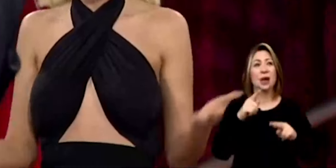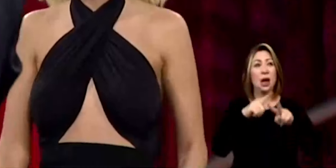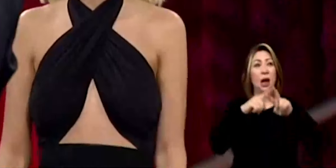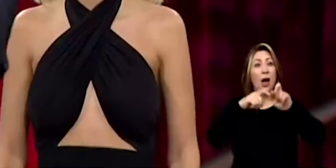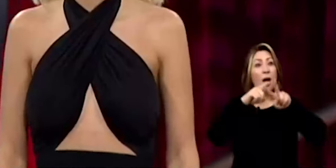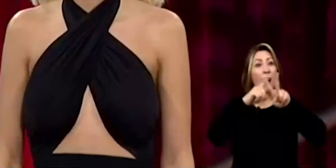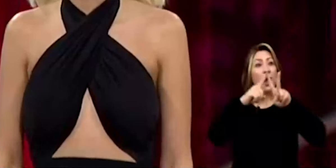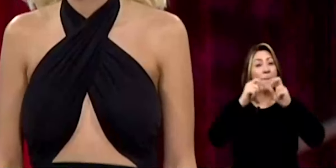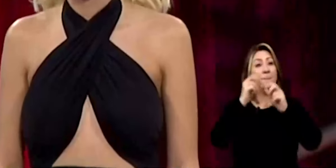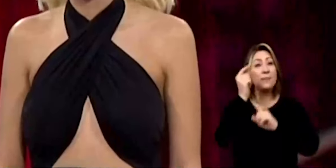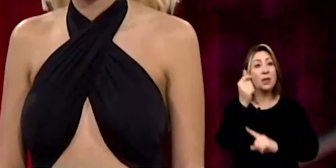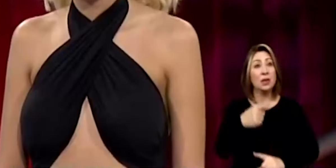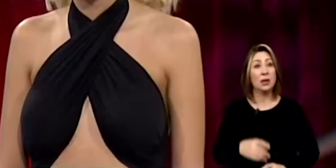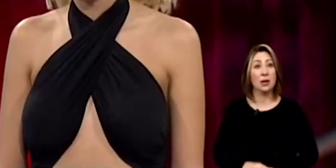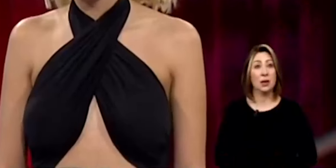R&B.